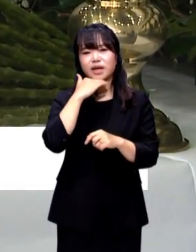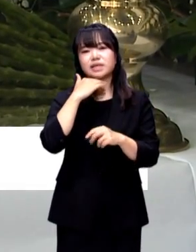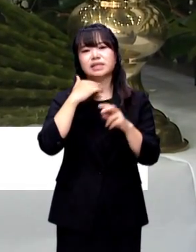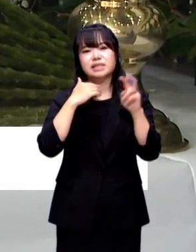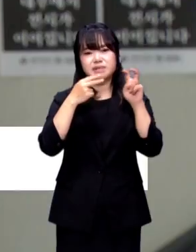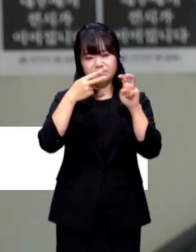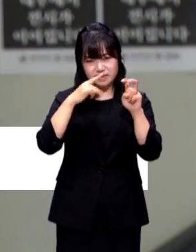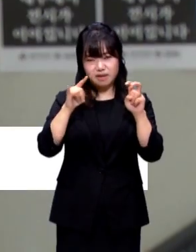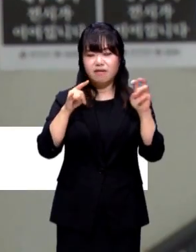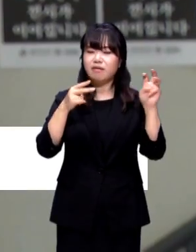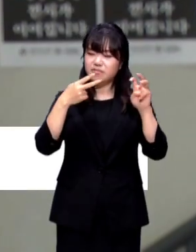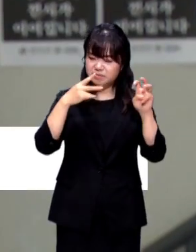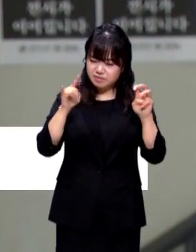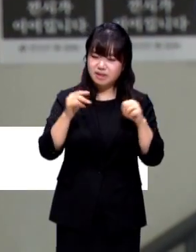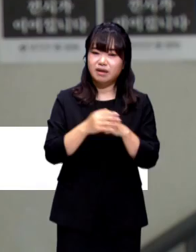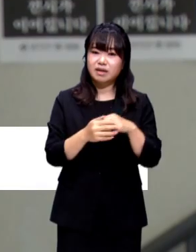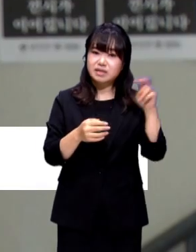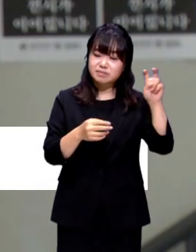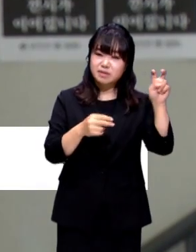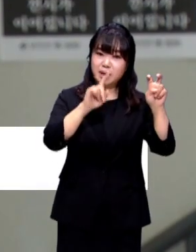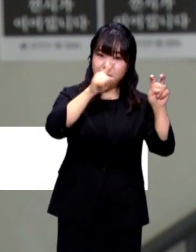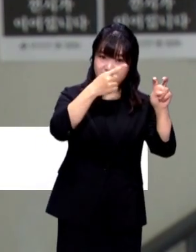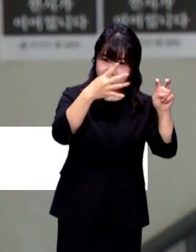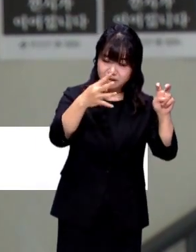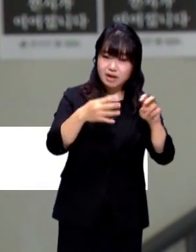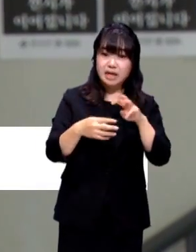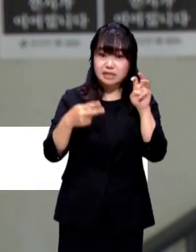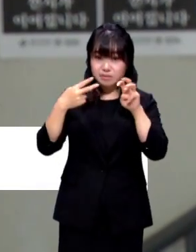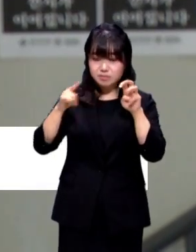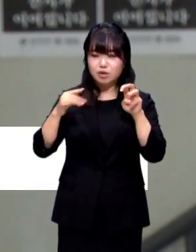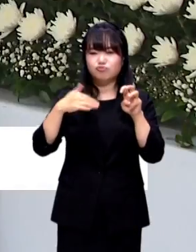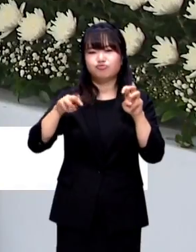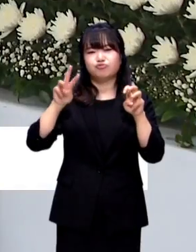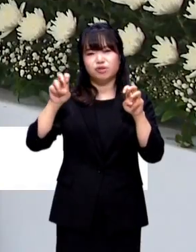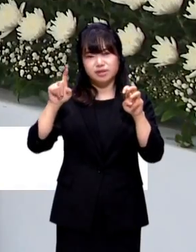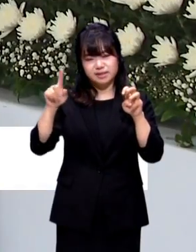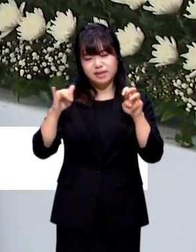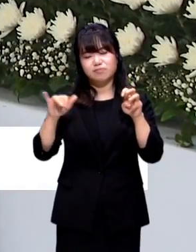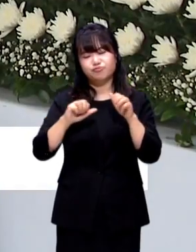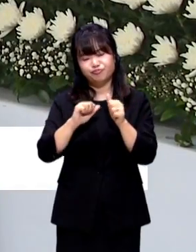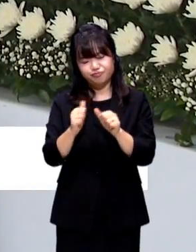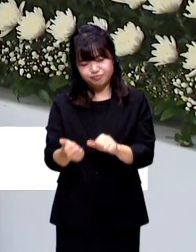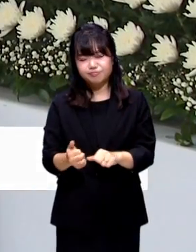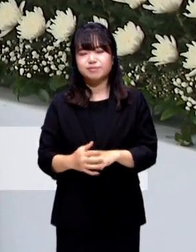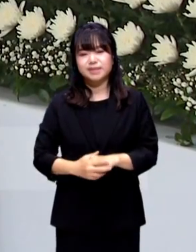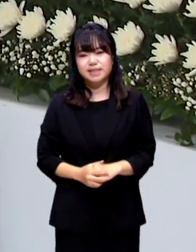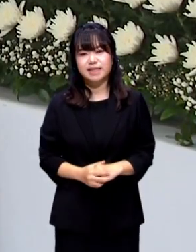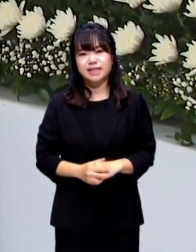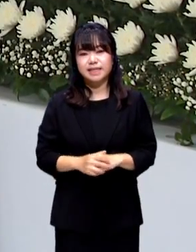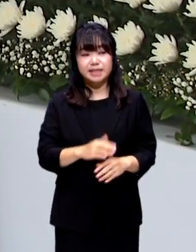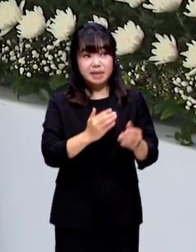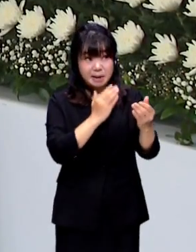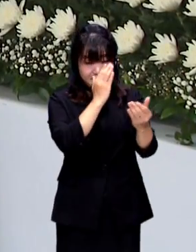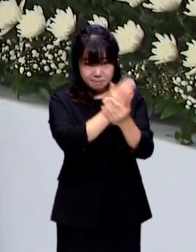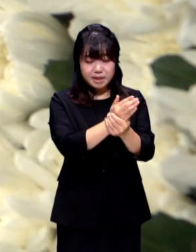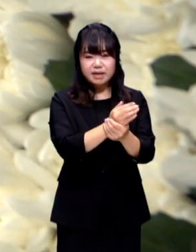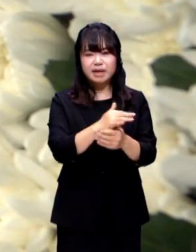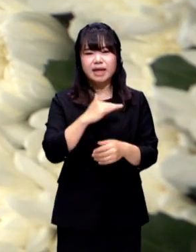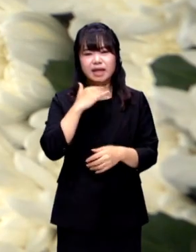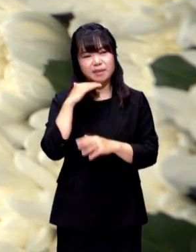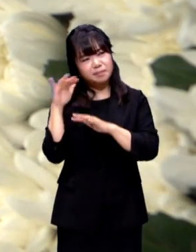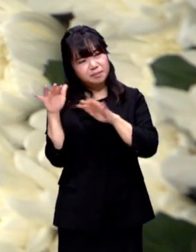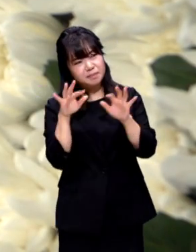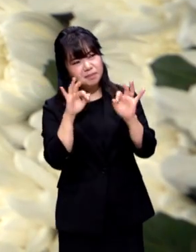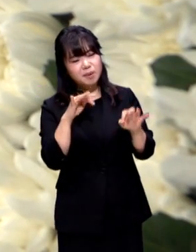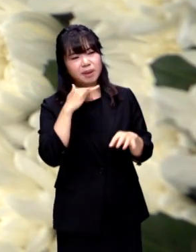청년들입니다. 20대에서는 104명, 30대는 31명이 희생됐습니다. 이번 참사로 2030